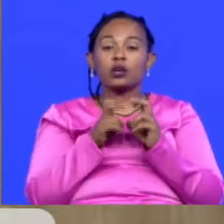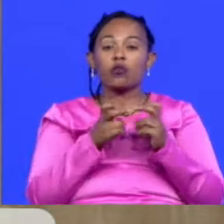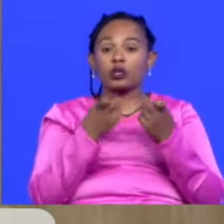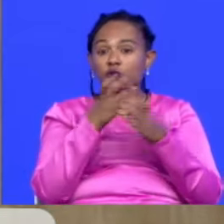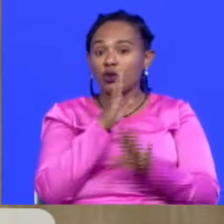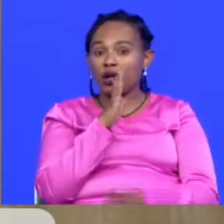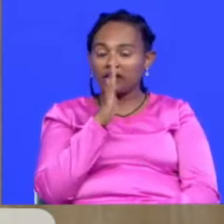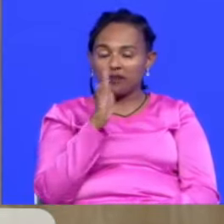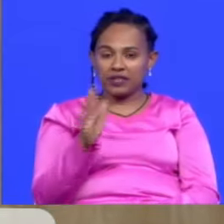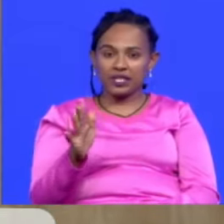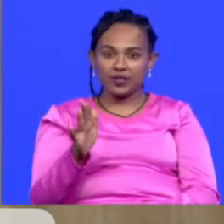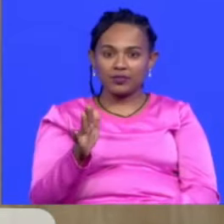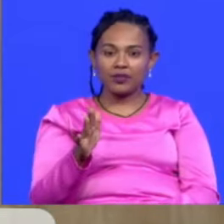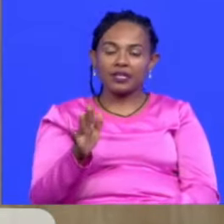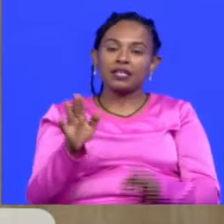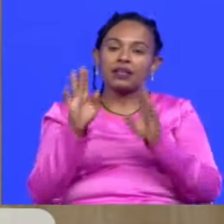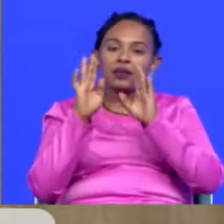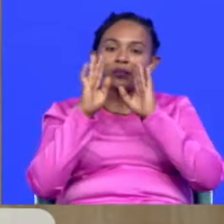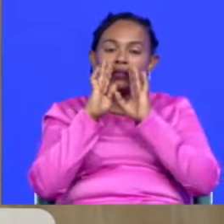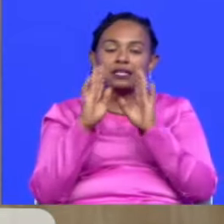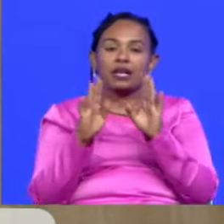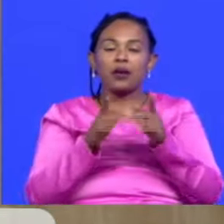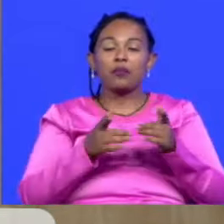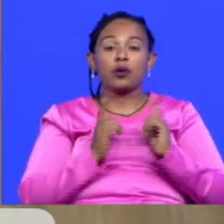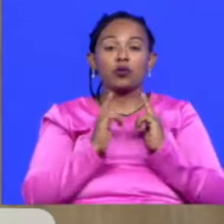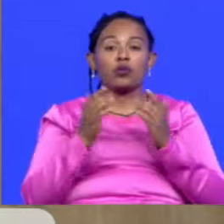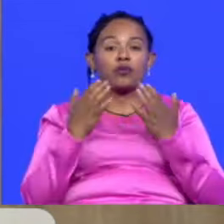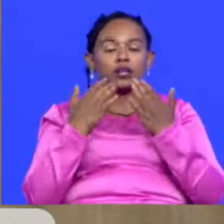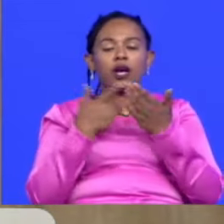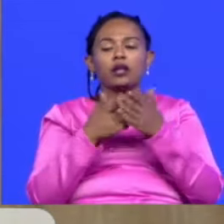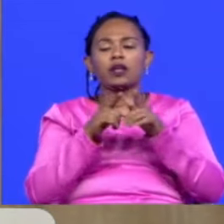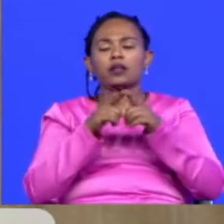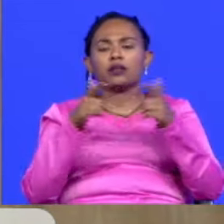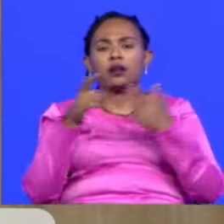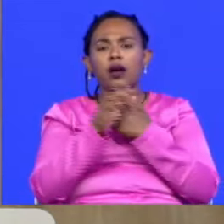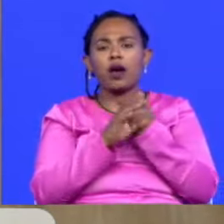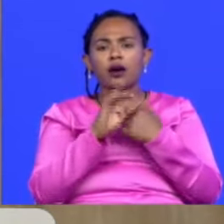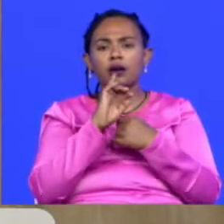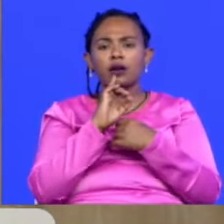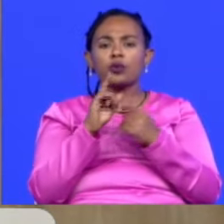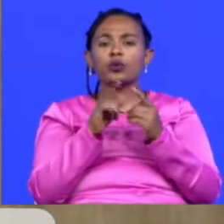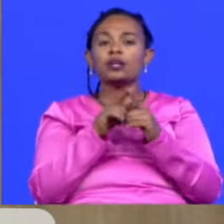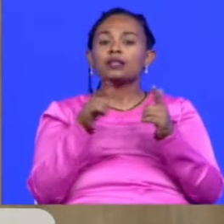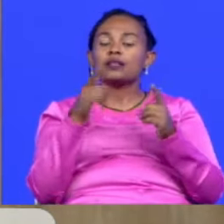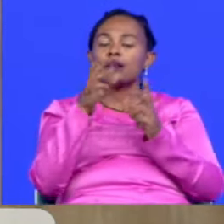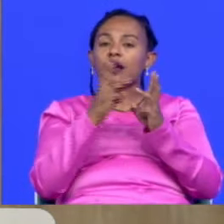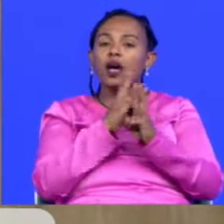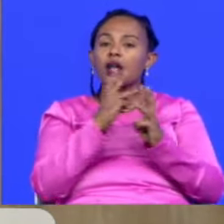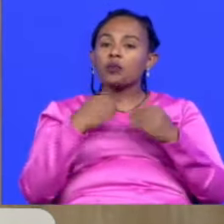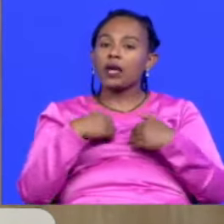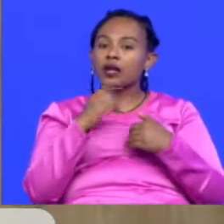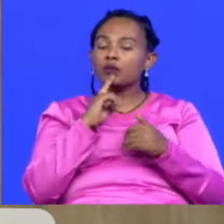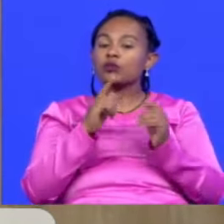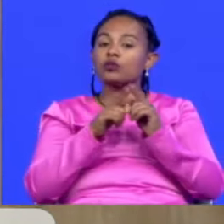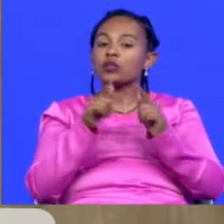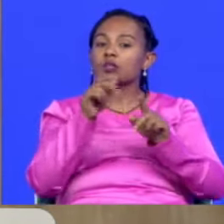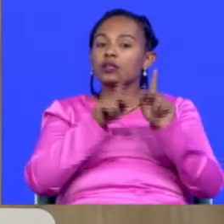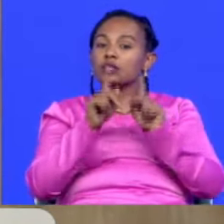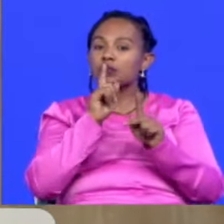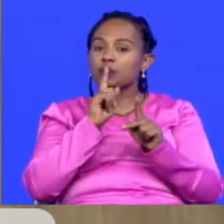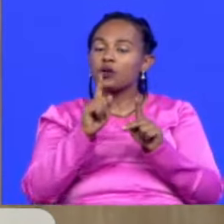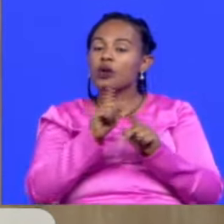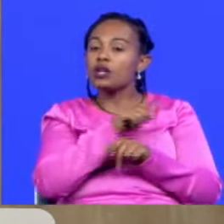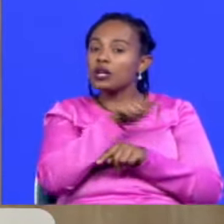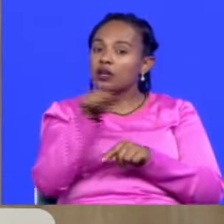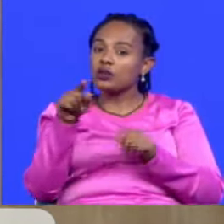አንፈልግም። በሰላም መኖር እንፈልጋለን። ይሄ ትልቅ ሀገር ነው። ትልቅ አርሚ ያለው ሀገር ነው። ትልቅ ህዝብ ነው። ለእነሱ ታላቅ